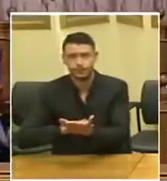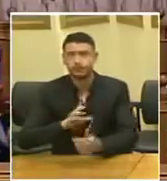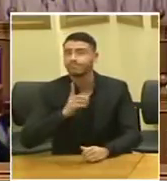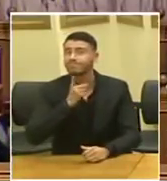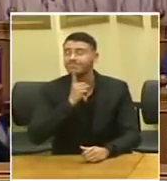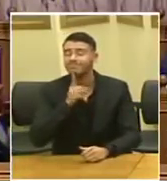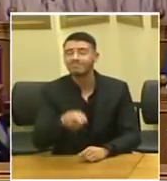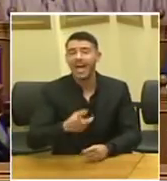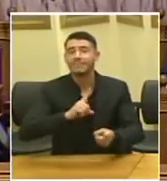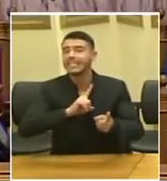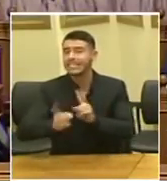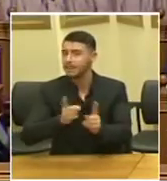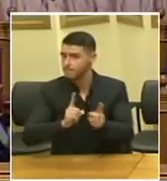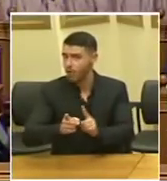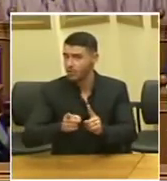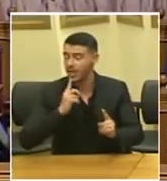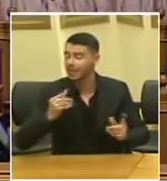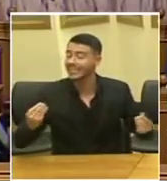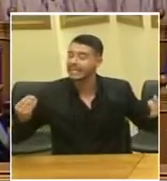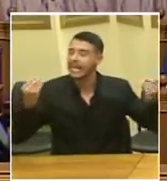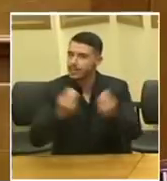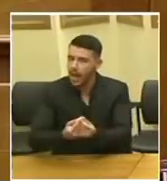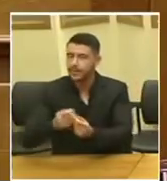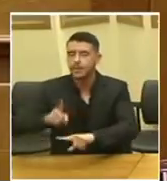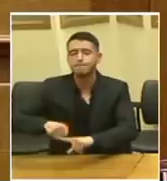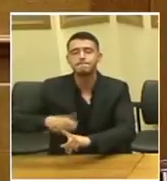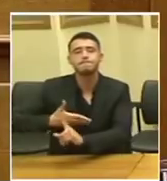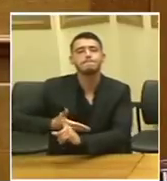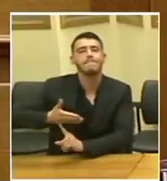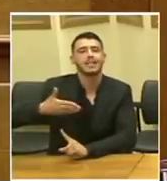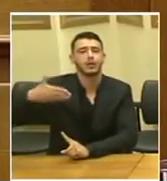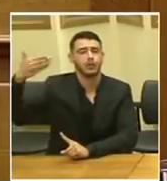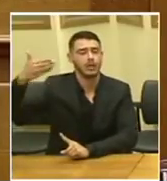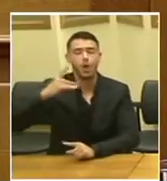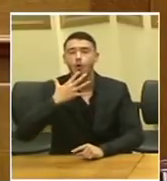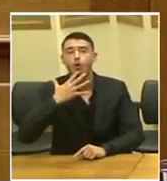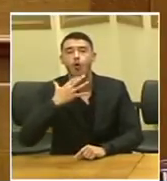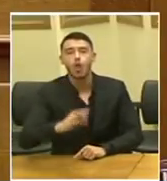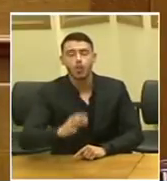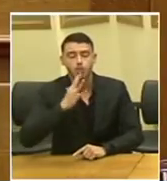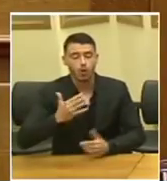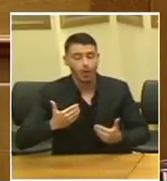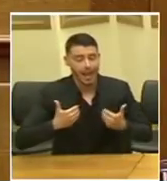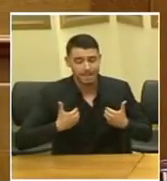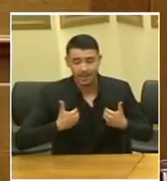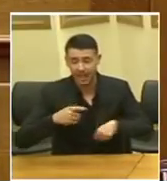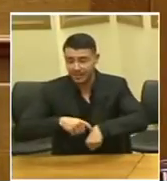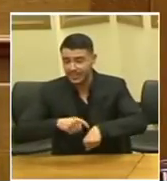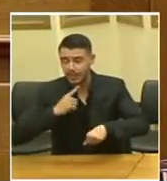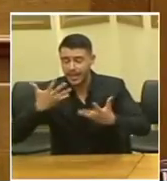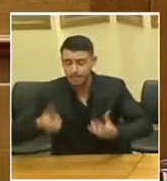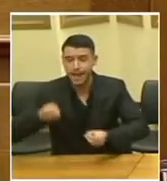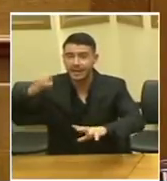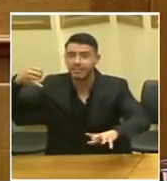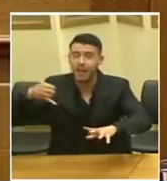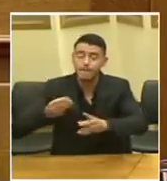είναι πατριωτική διότι μας επιτρέπει να συγκεντρώσουμε τις δυνάμεις της χώρας εκεί που υπάρχει το ουσιαστικό πρόβλημα